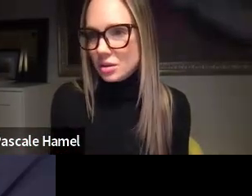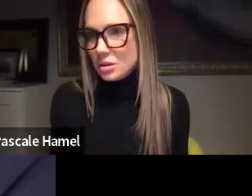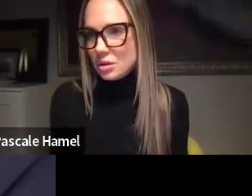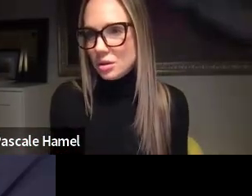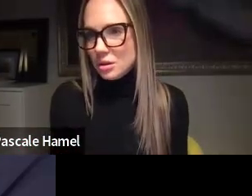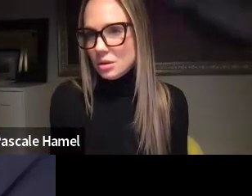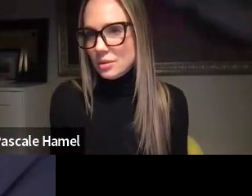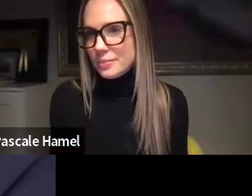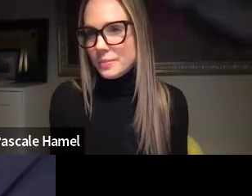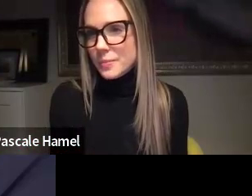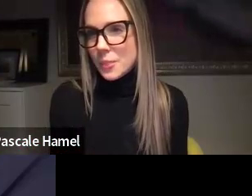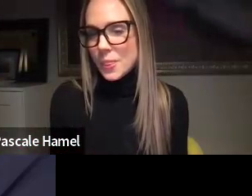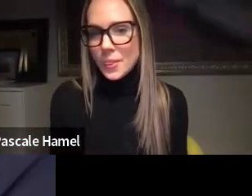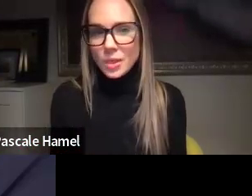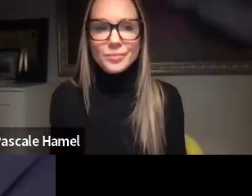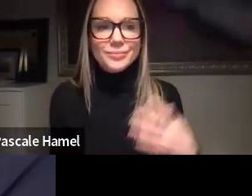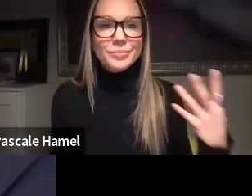l'hiver.